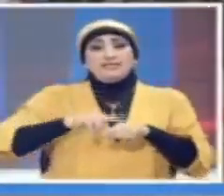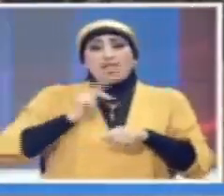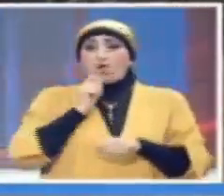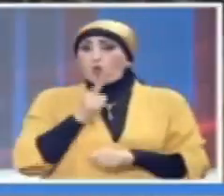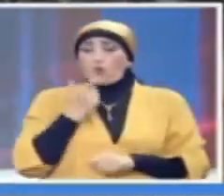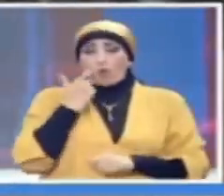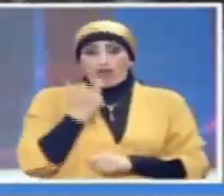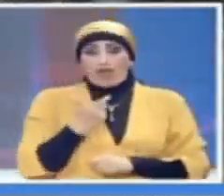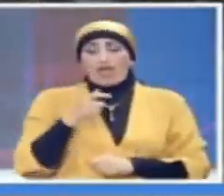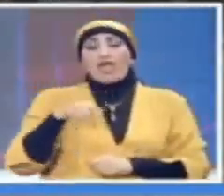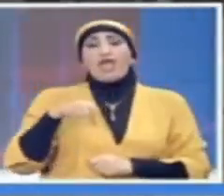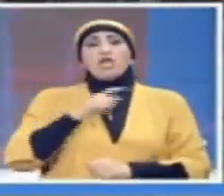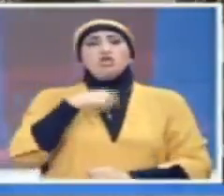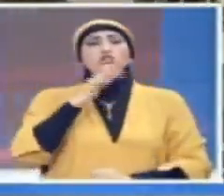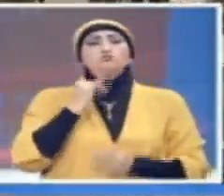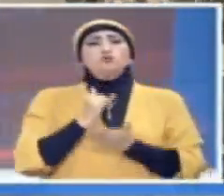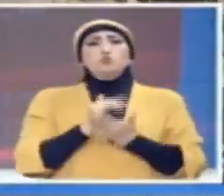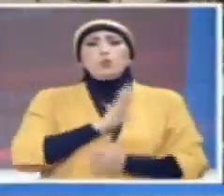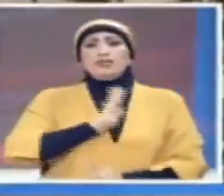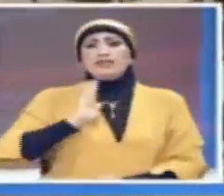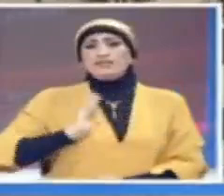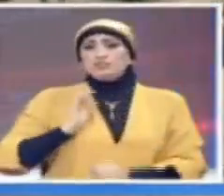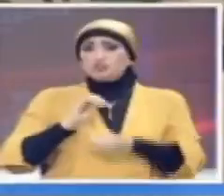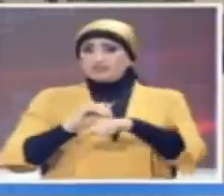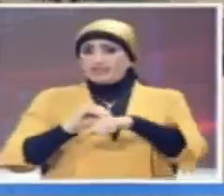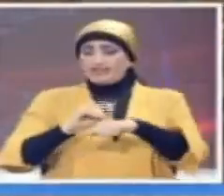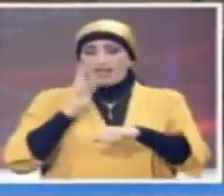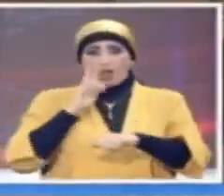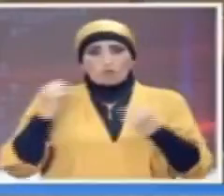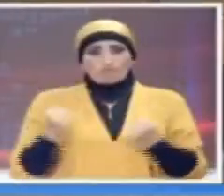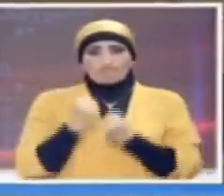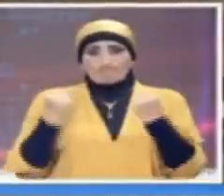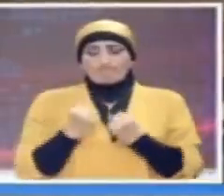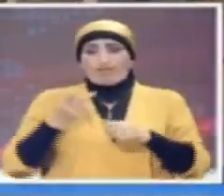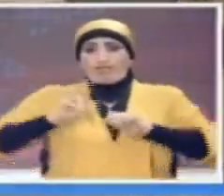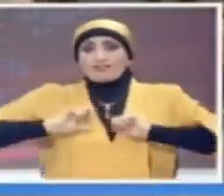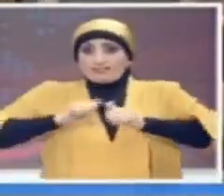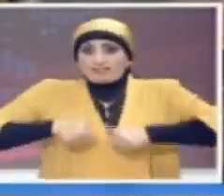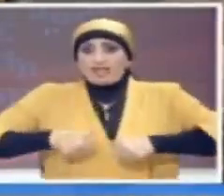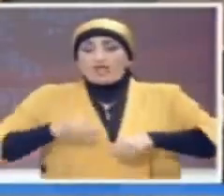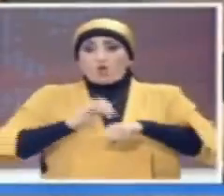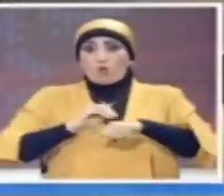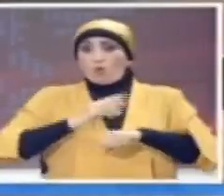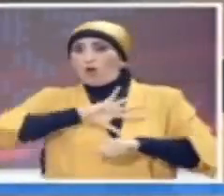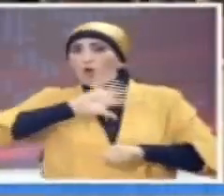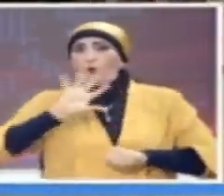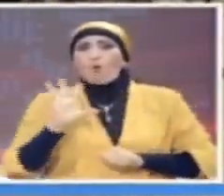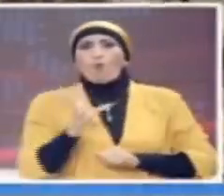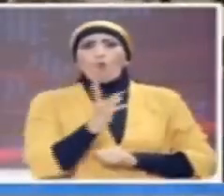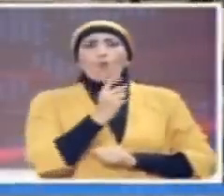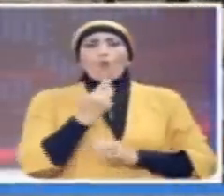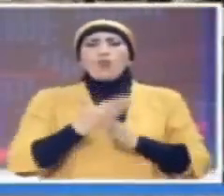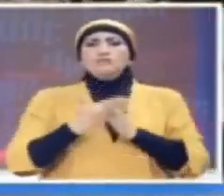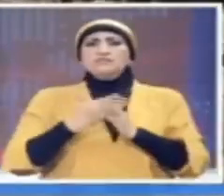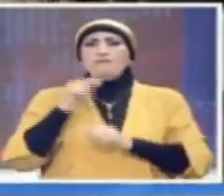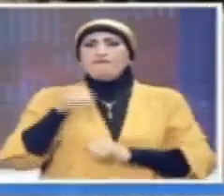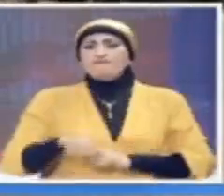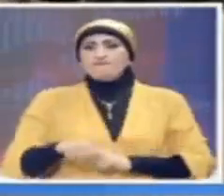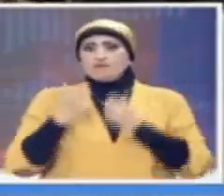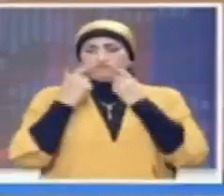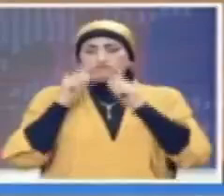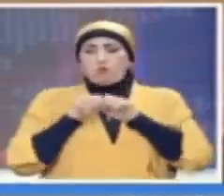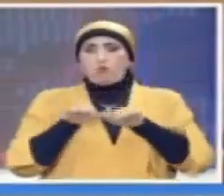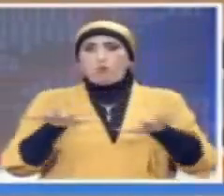العامة للقوات المسلحة على التأكيد على الاستعداد التام لجميع عناصرها لتنفيذ عملية